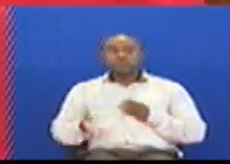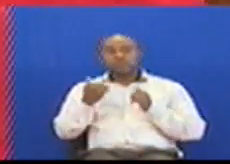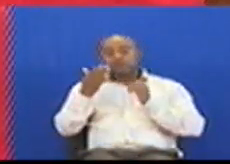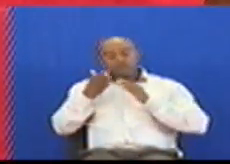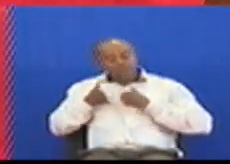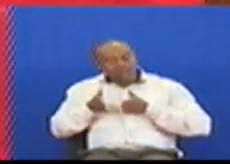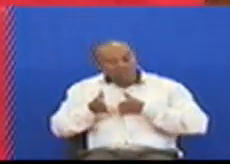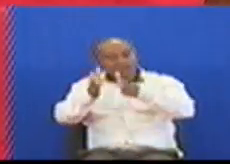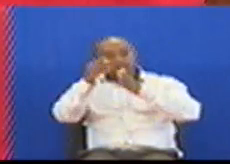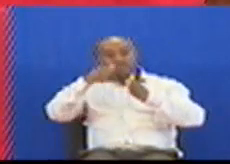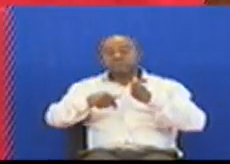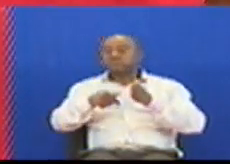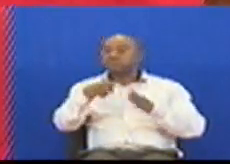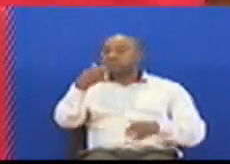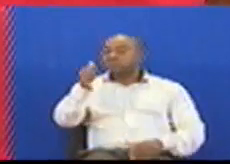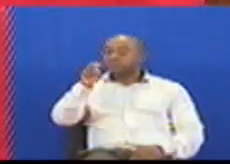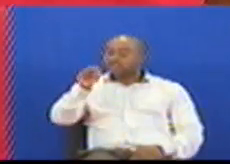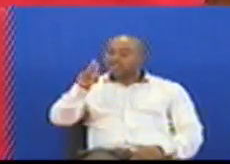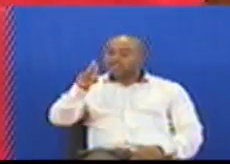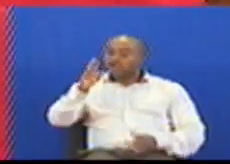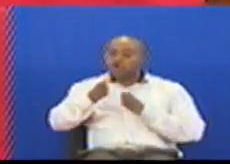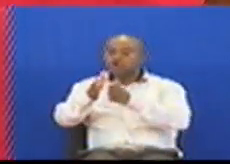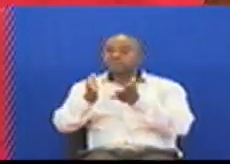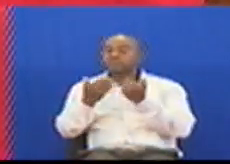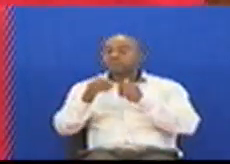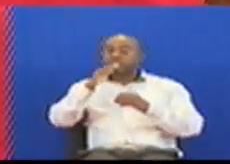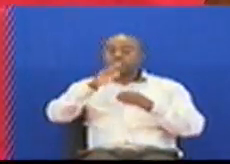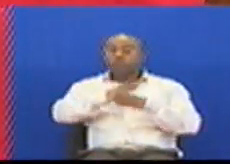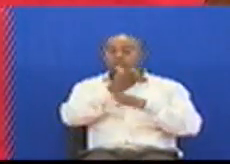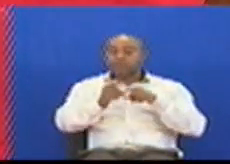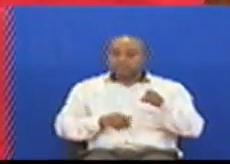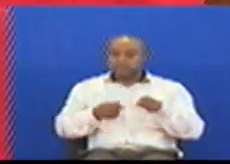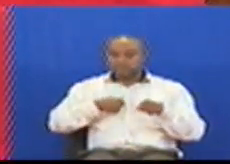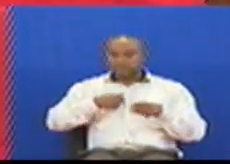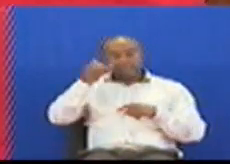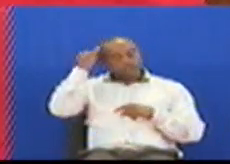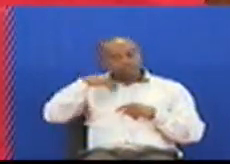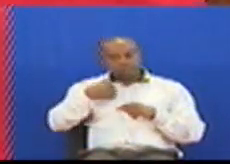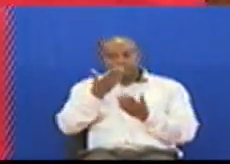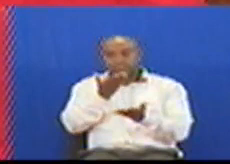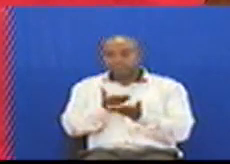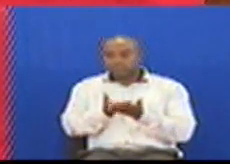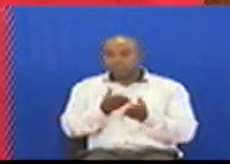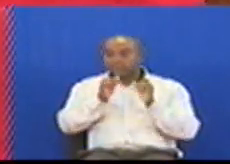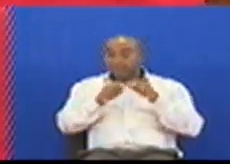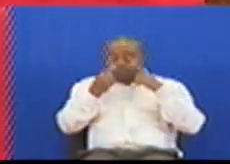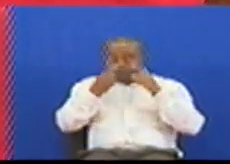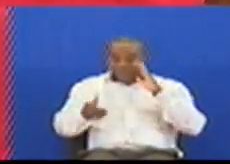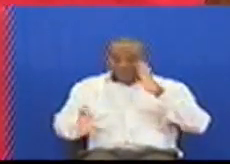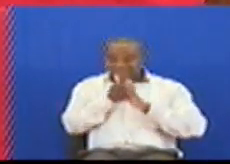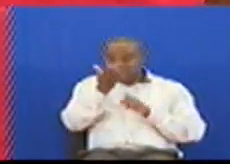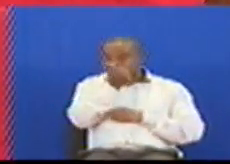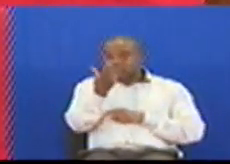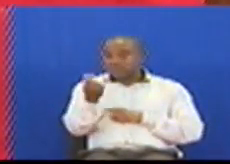zilizoko chini ya tunnels bado zitahitaji matengenezo. Kwa hiyo mimi ningeshauri na kupendekeza tuangalie chanzo kingine cha pesa